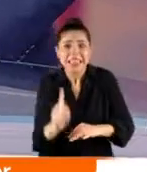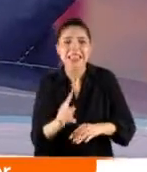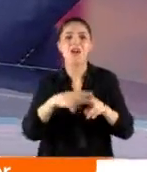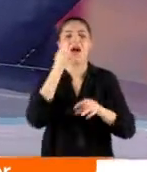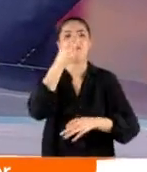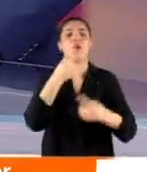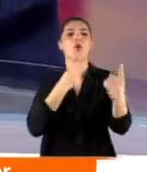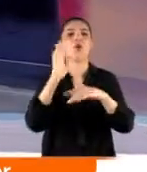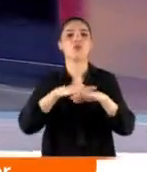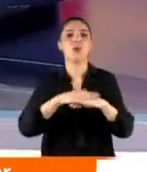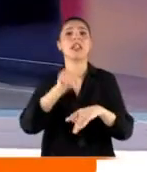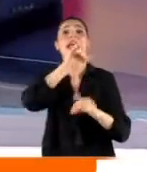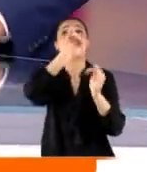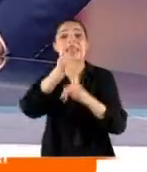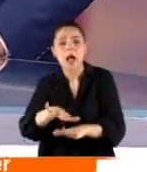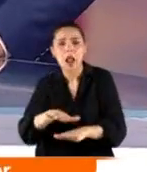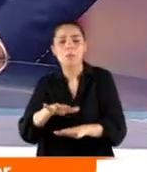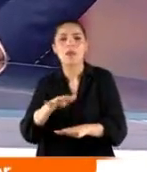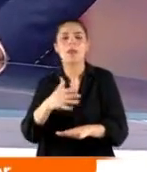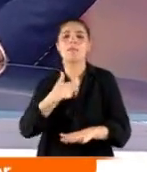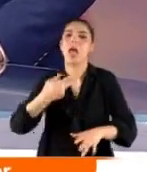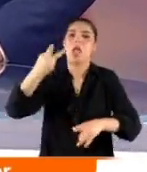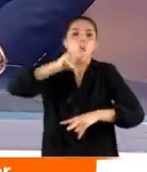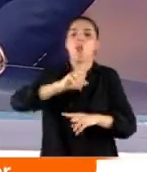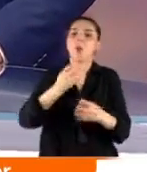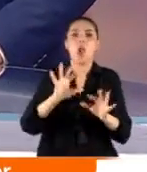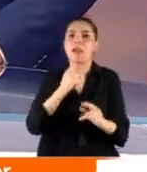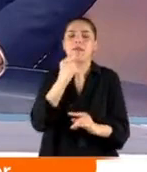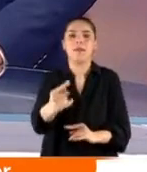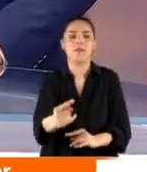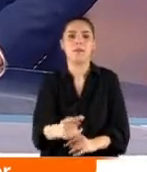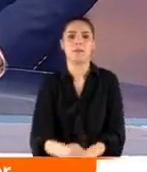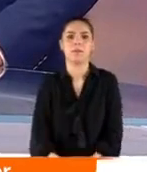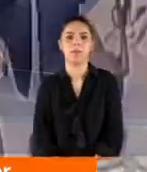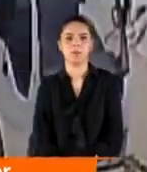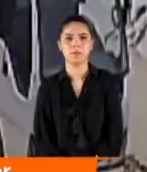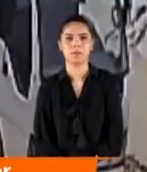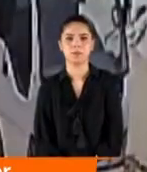Haber'e konuştu. Yetişmeseler ölecektim dedi.